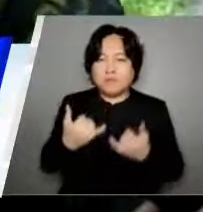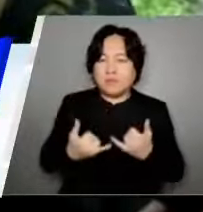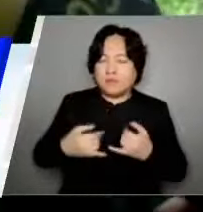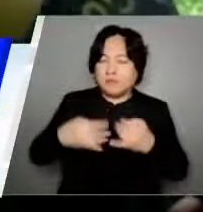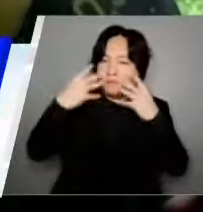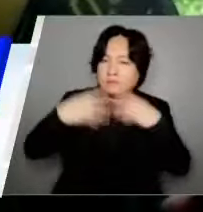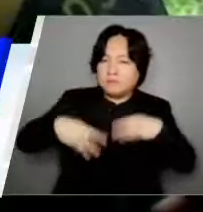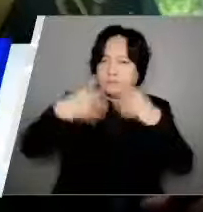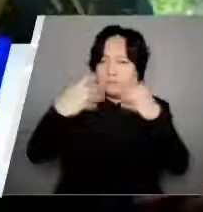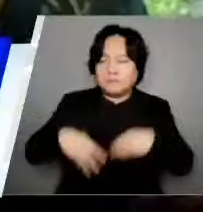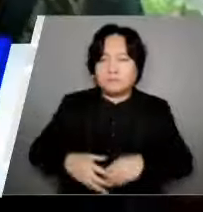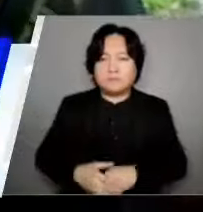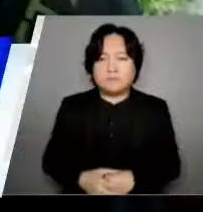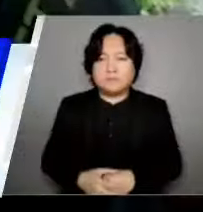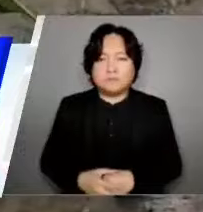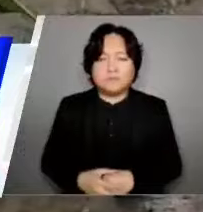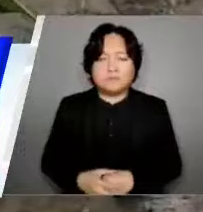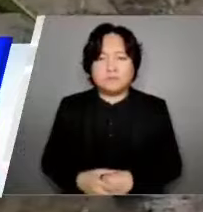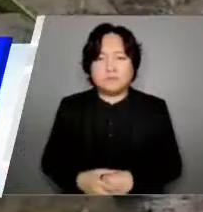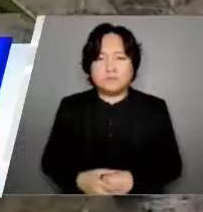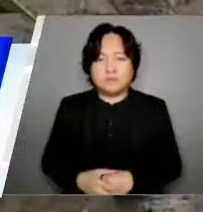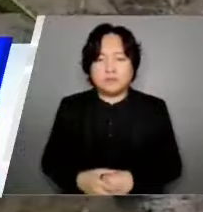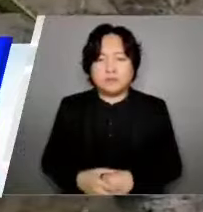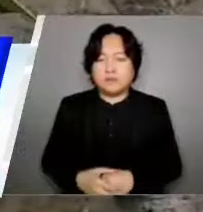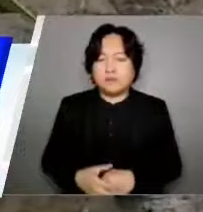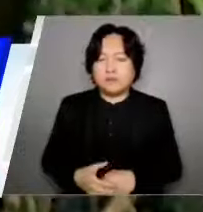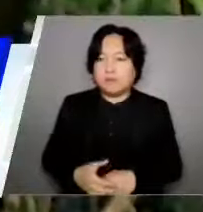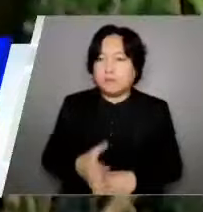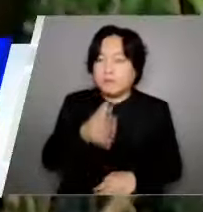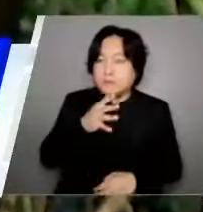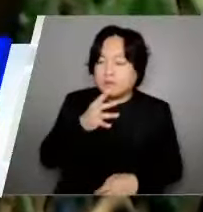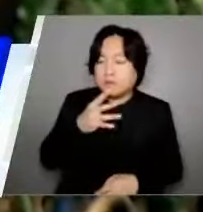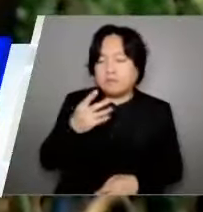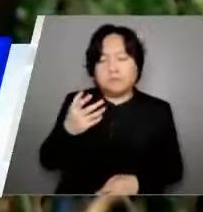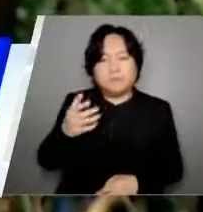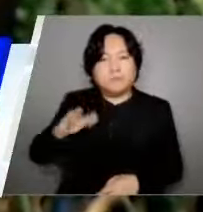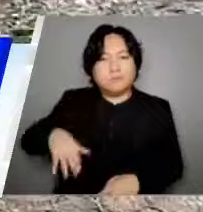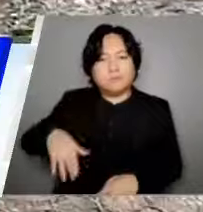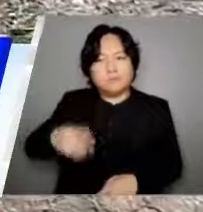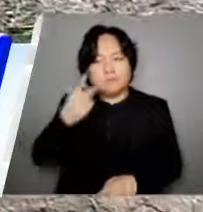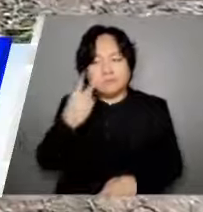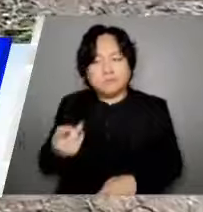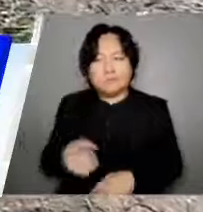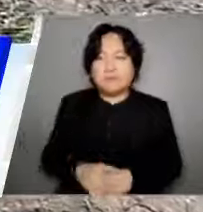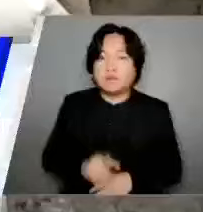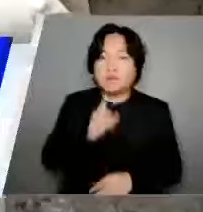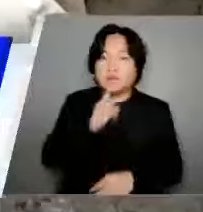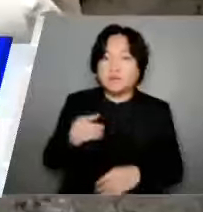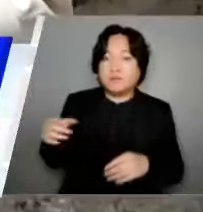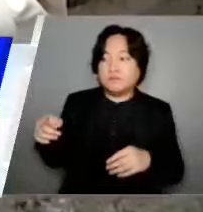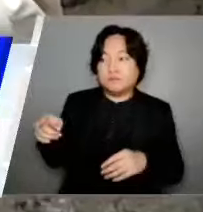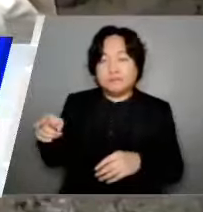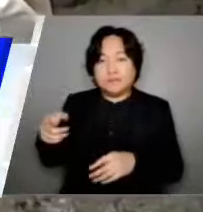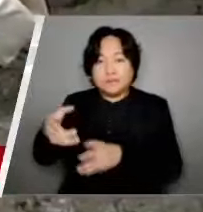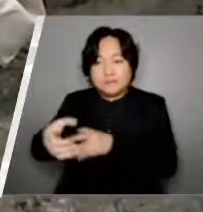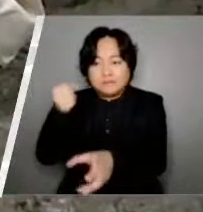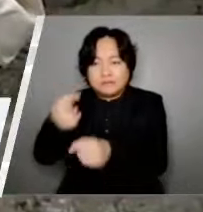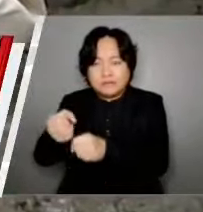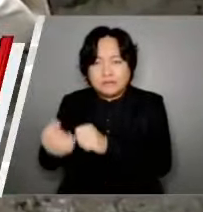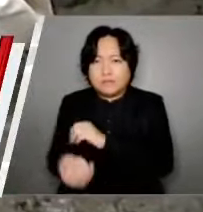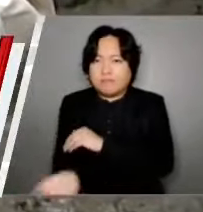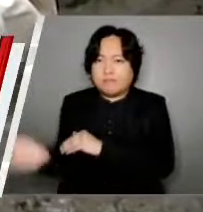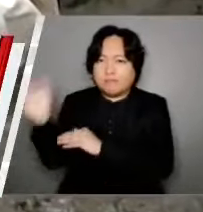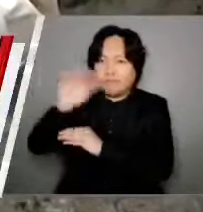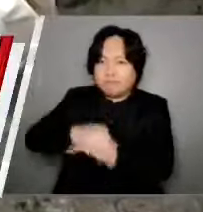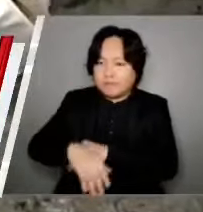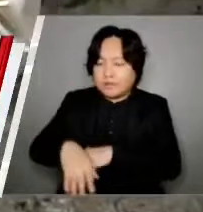Hindi pa po nakita yung nanay ko. Bago yan, halos buong araw naghanap ang mga rescuer. Ilang oras din na naghalughog